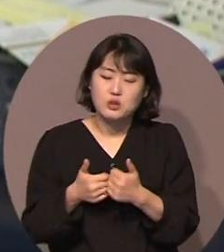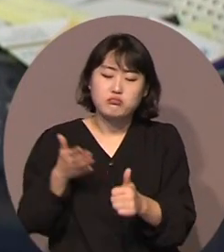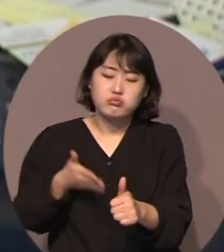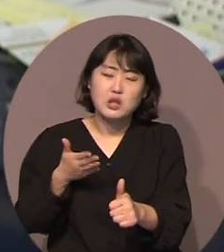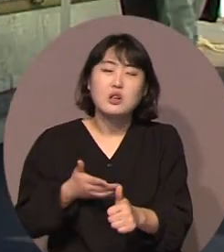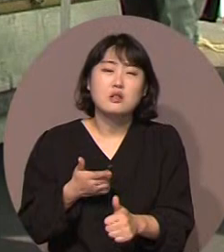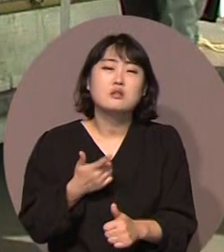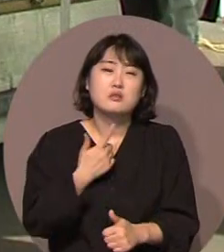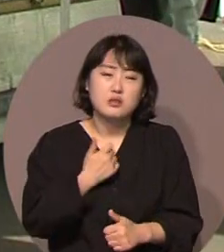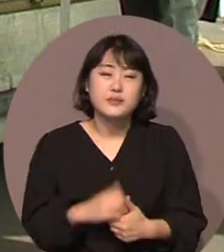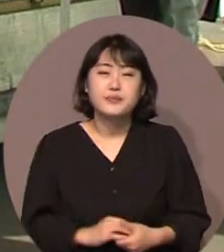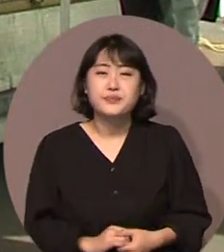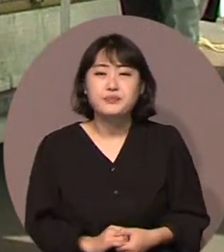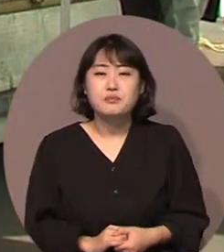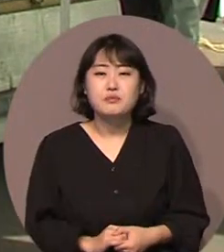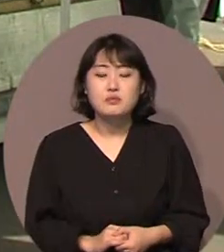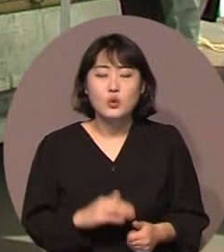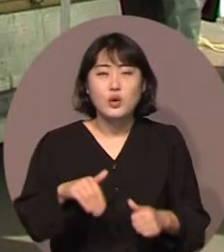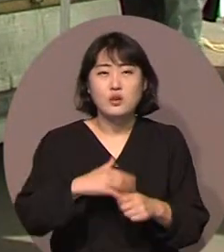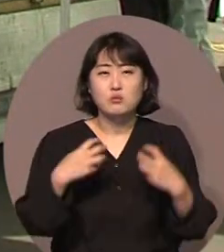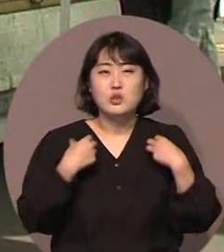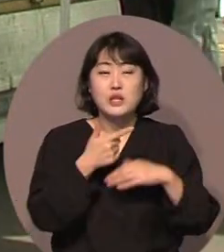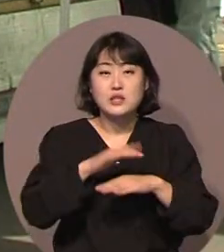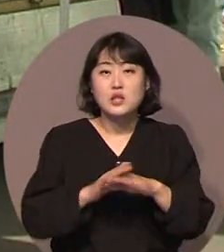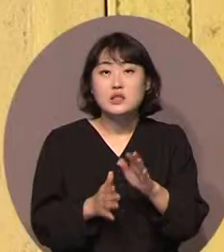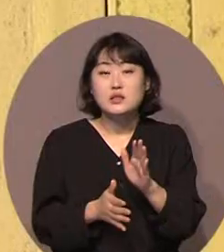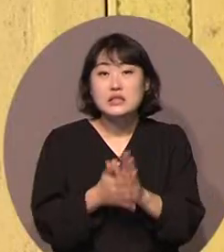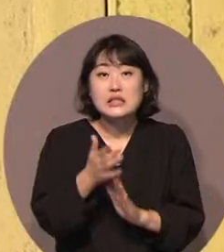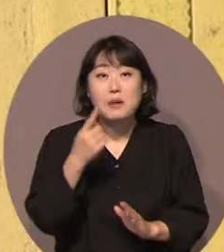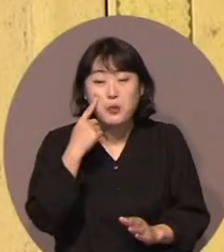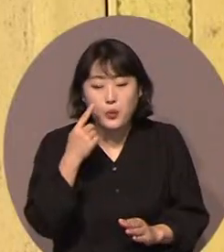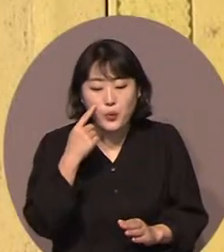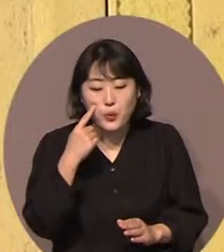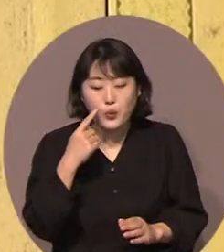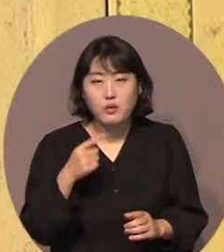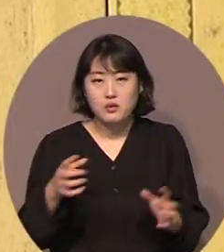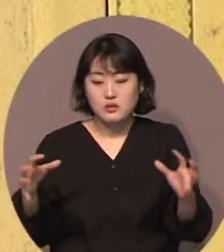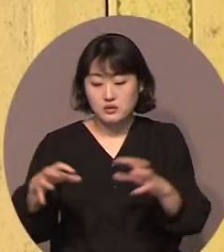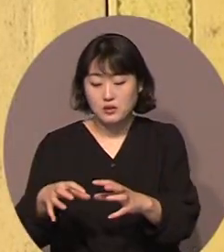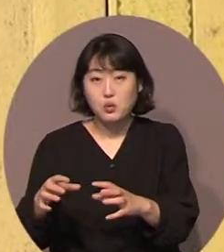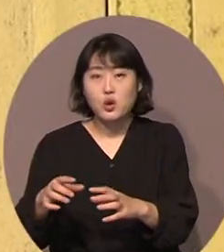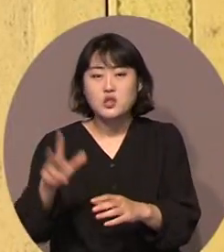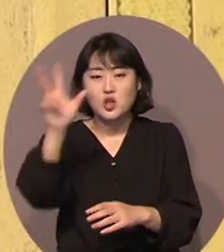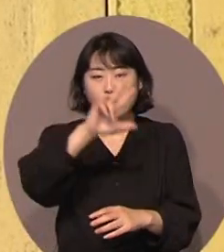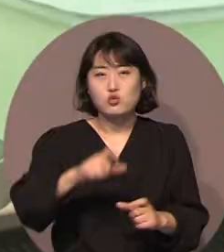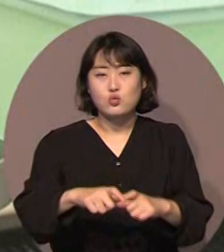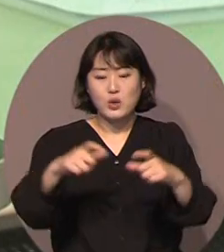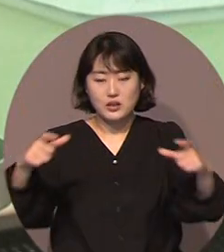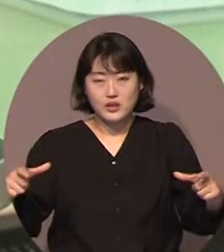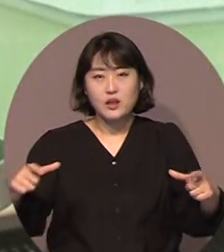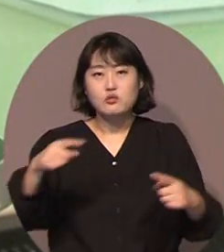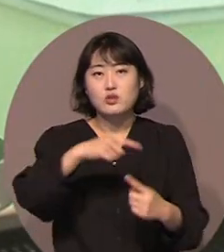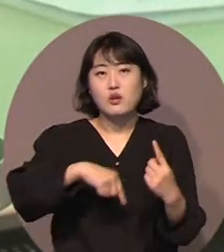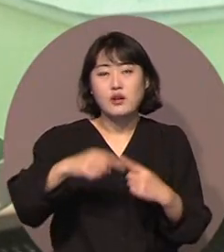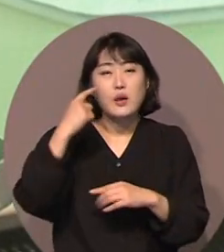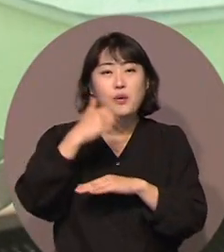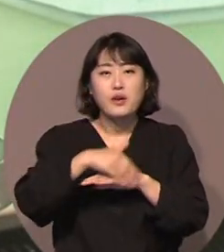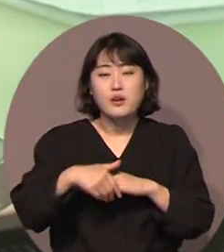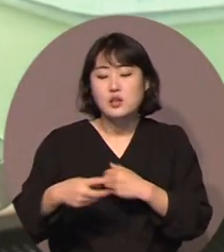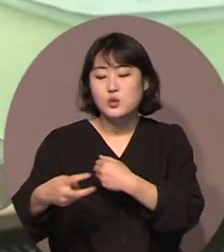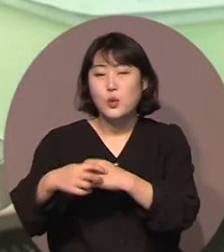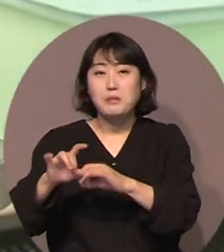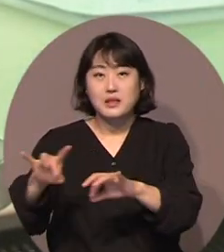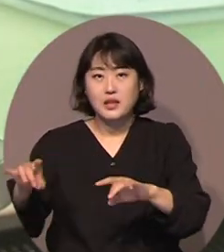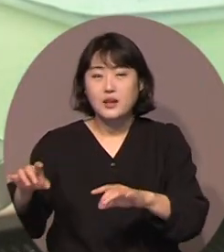부탁을 했는데 환경부는 대전시의 시범 적용한 수은 폐기물 거점 수거를 전국으로 확대할 예정이며 각